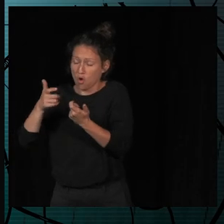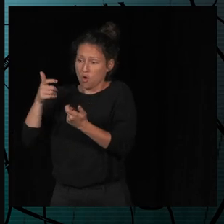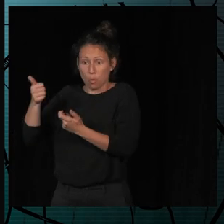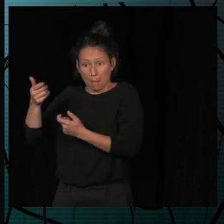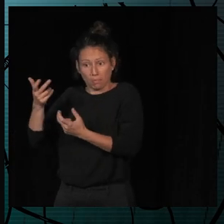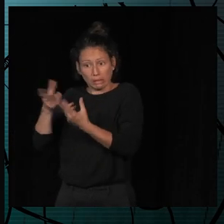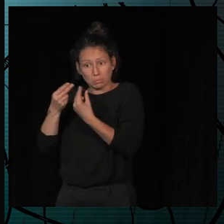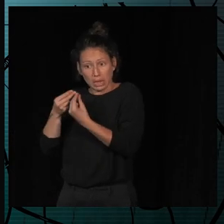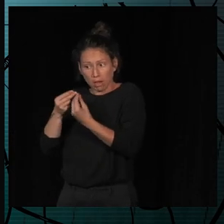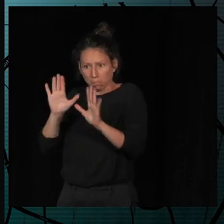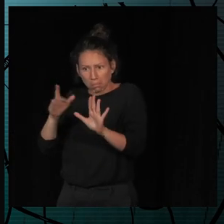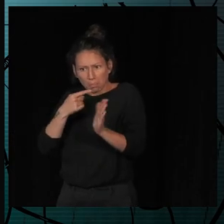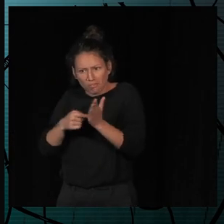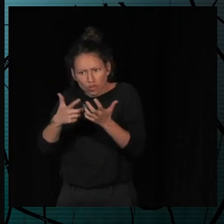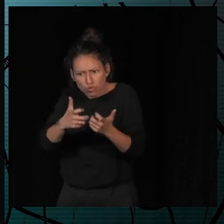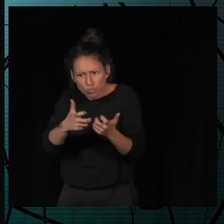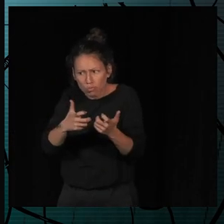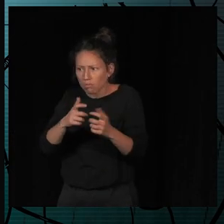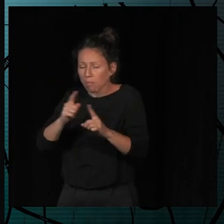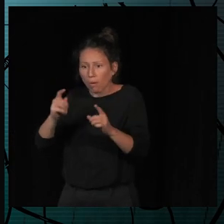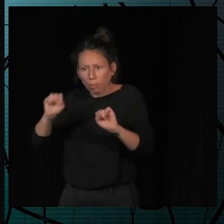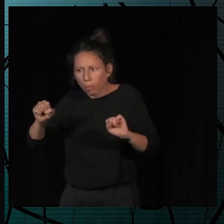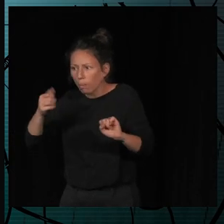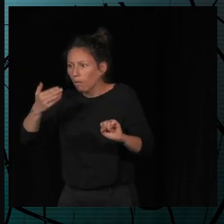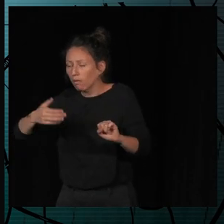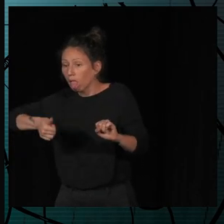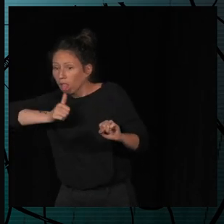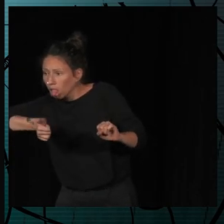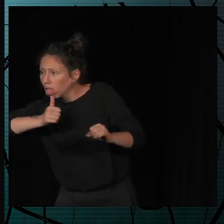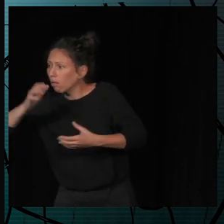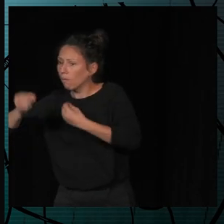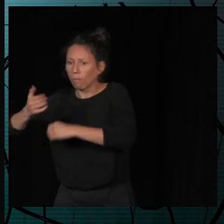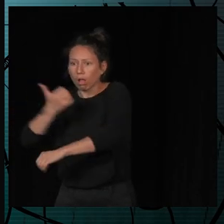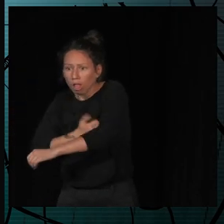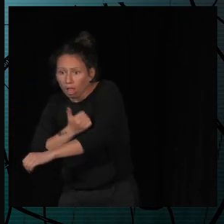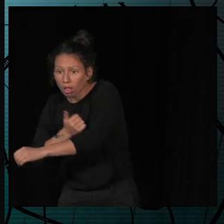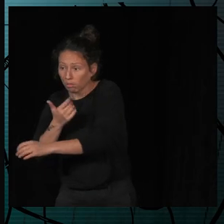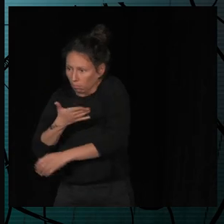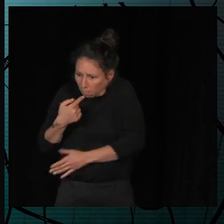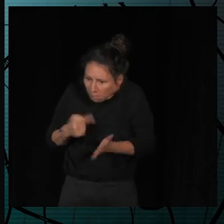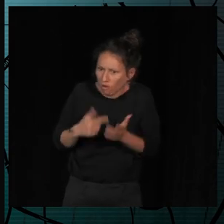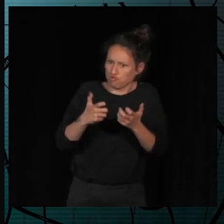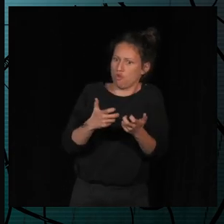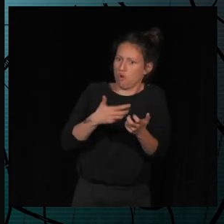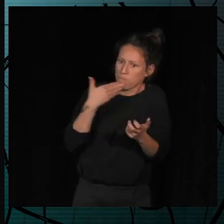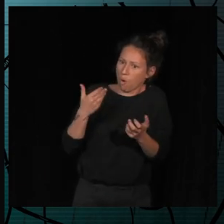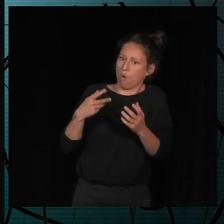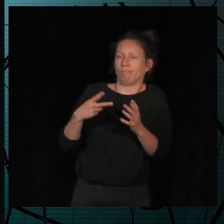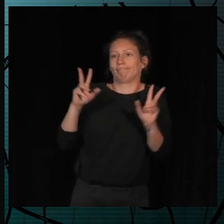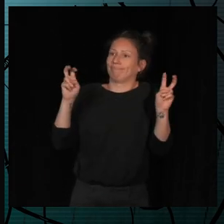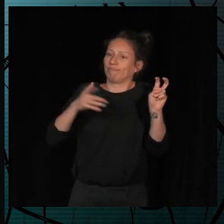ou ou se mettre à prendre des tranquillisants en quantité massive parce que cet addictologue savait bien que il y a pas de